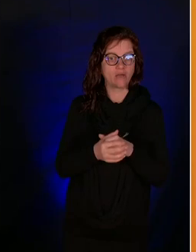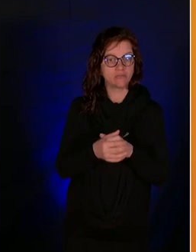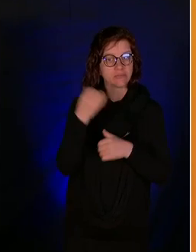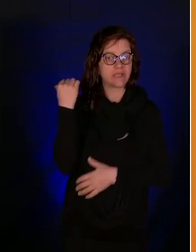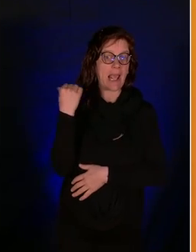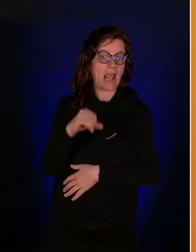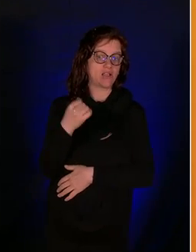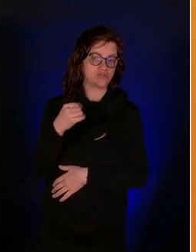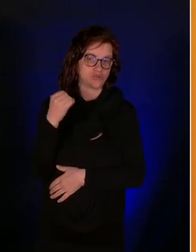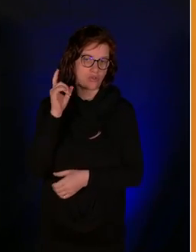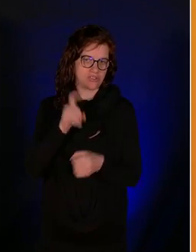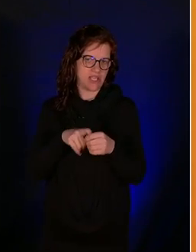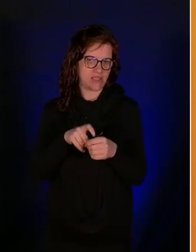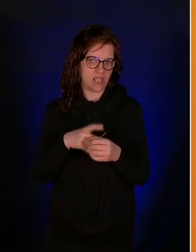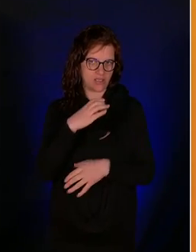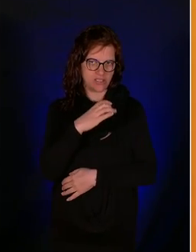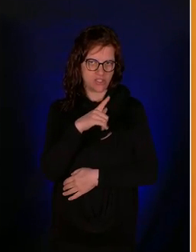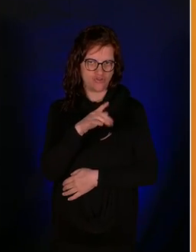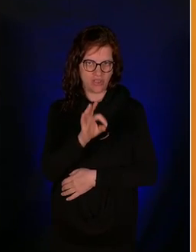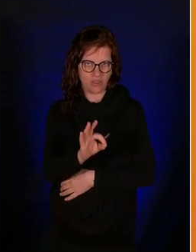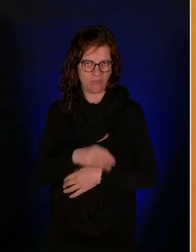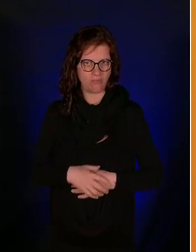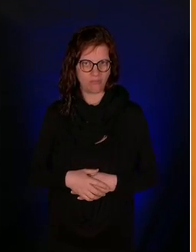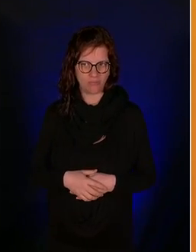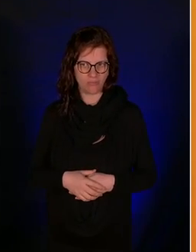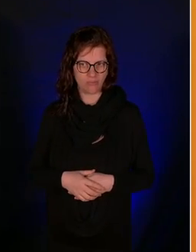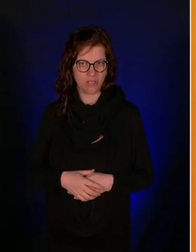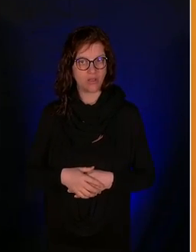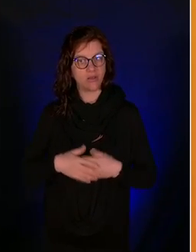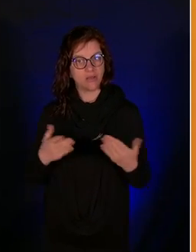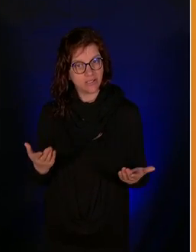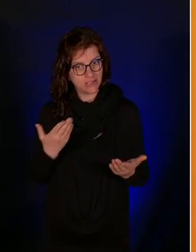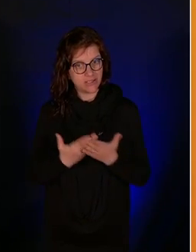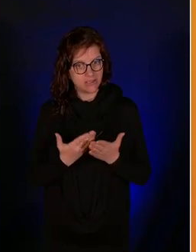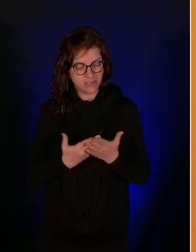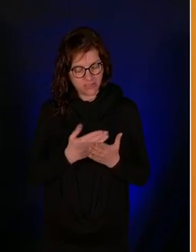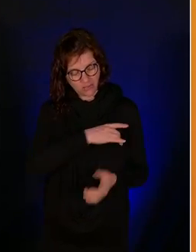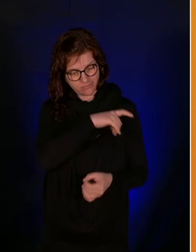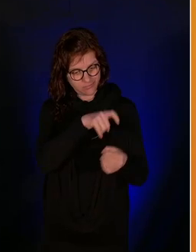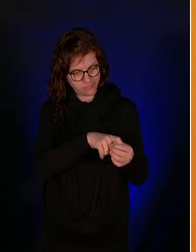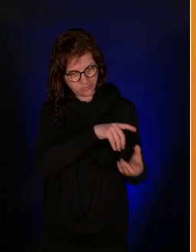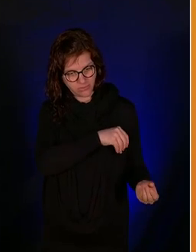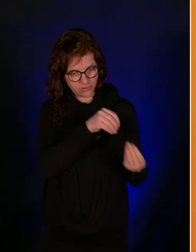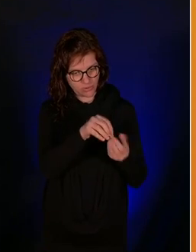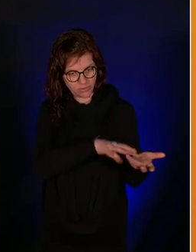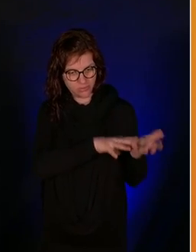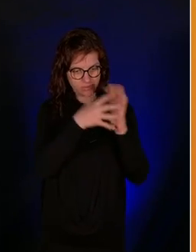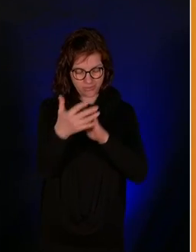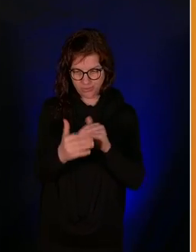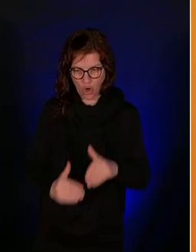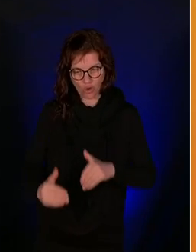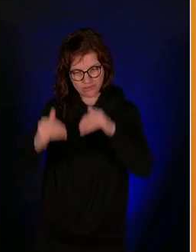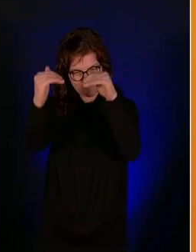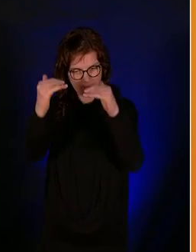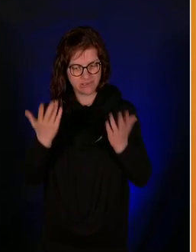ait qu'un syndicat, celui de la CGT. Et il a permis celui-ci à évoluer, à grandir tous ensemble, puisqu'on